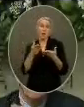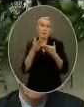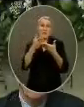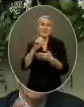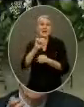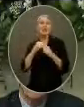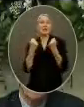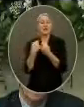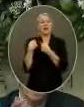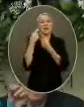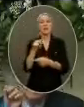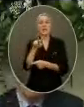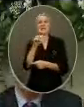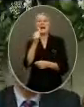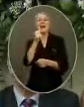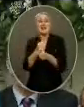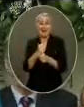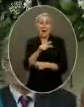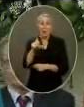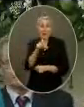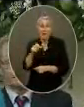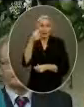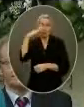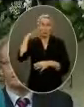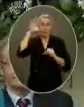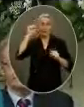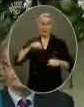depuis les 35 dernières années au Québec.